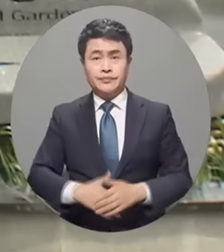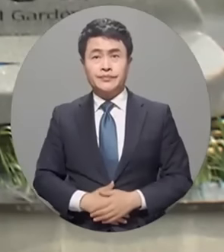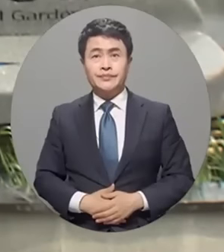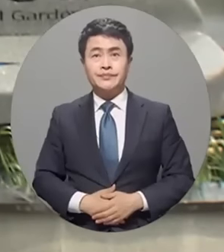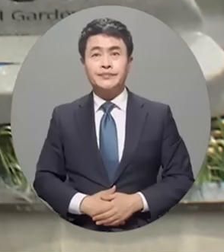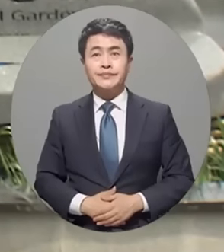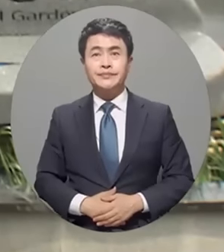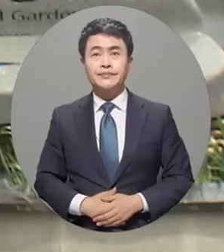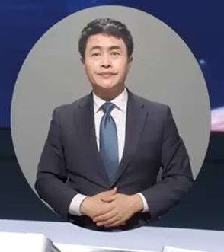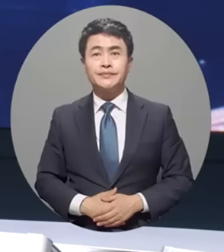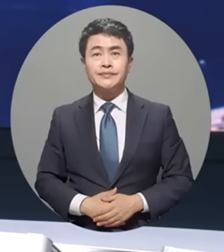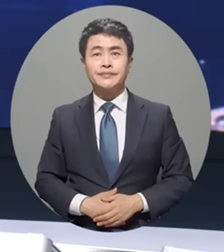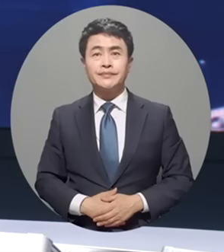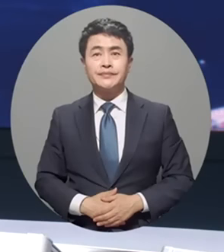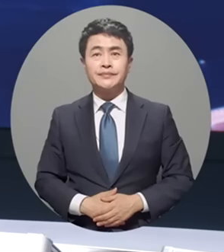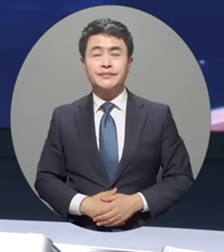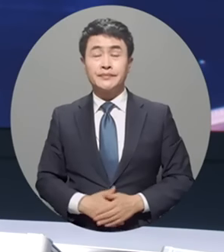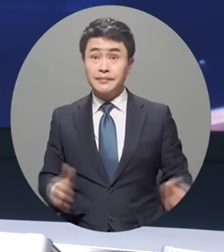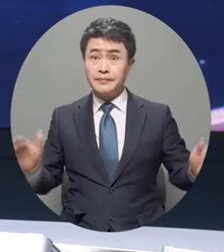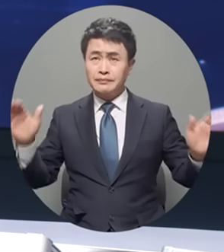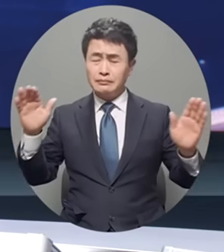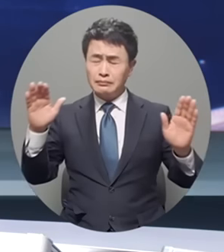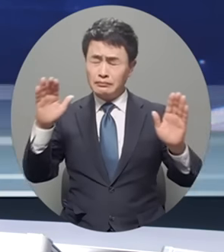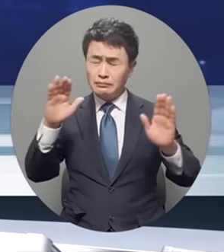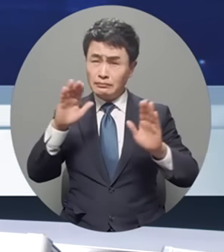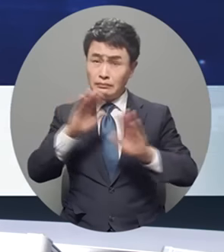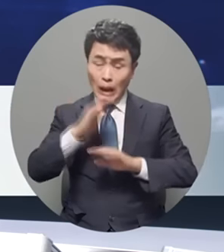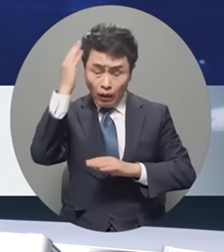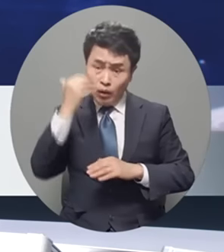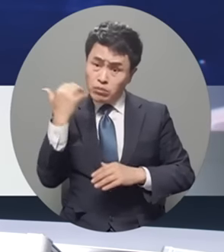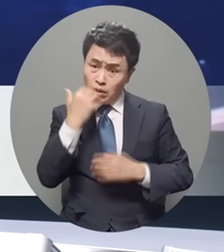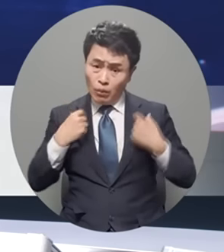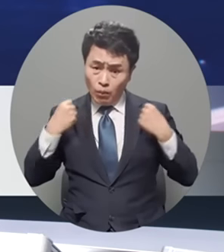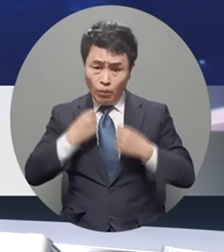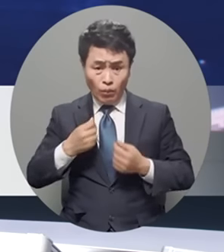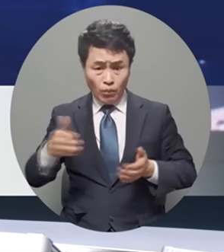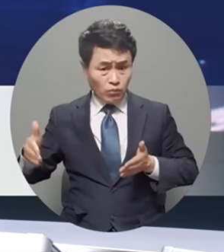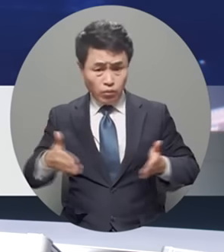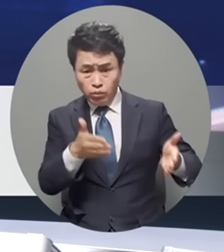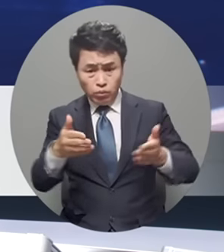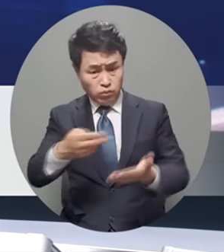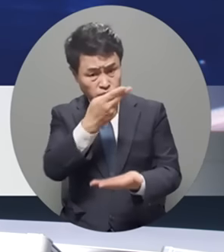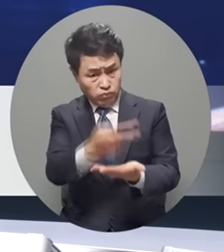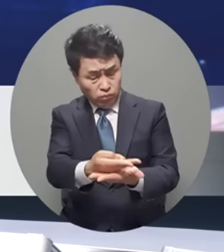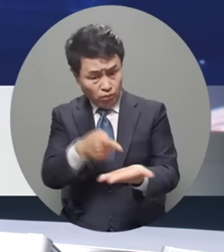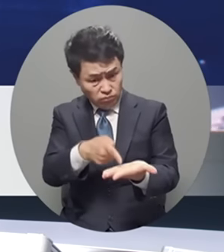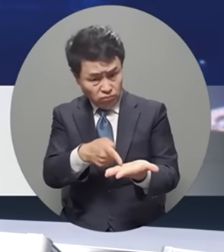이다은입니다. 밤에 어두운 색의 옷을 입고 도로에 엎드려 있던 사람을 치어